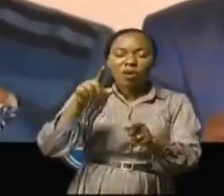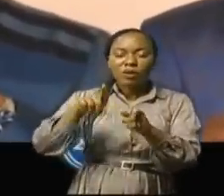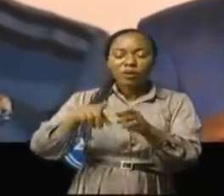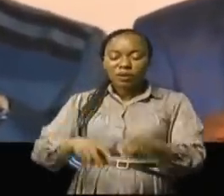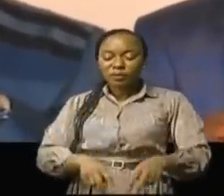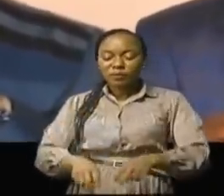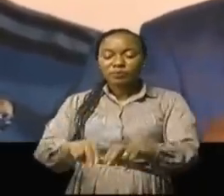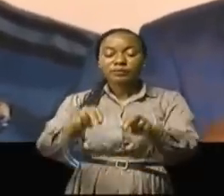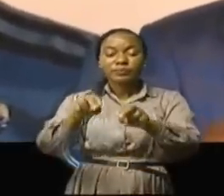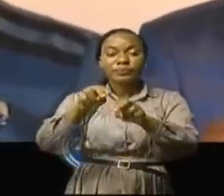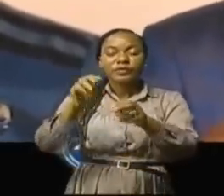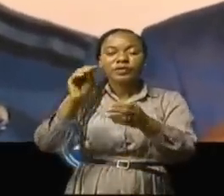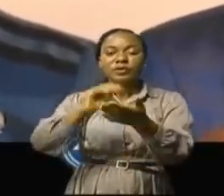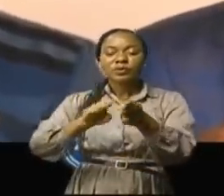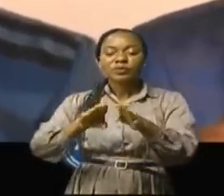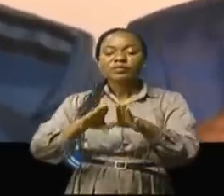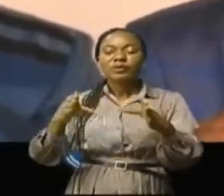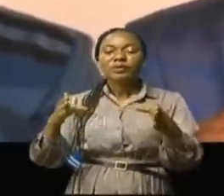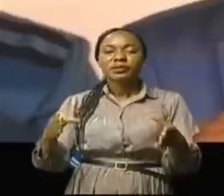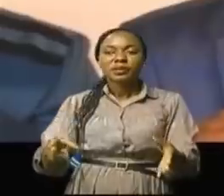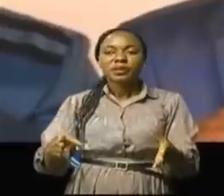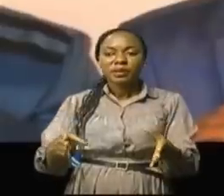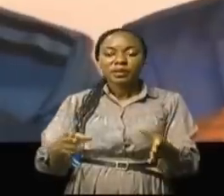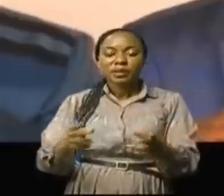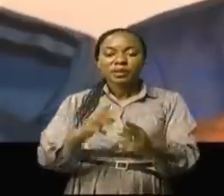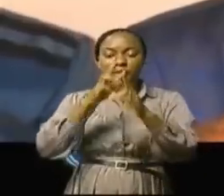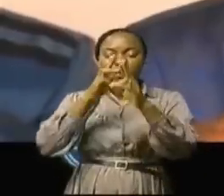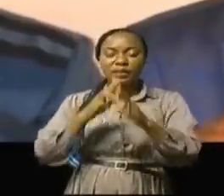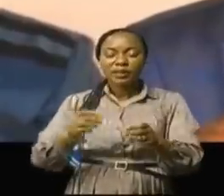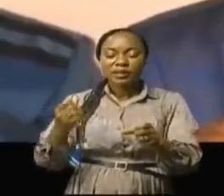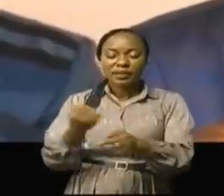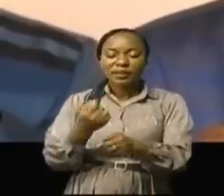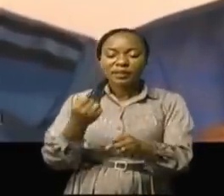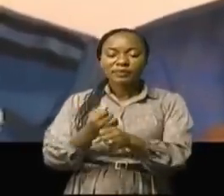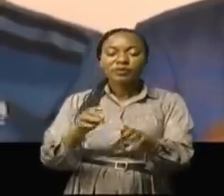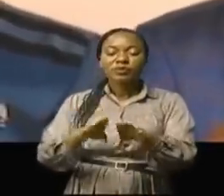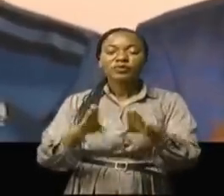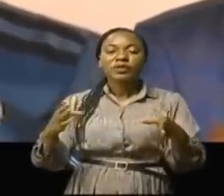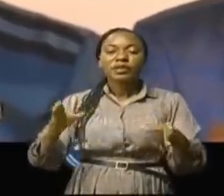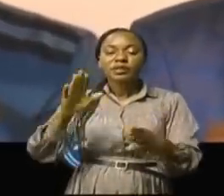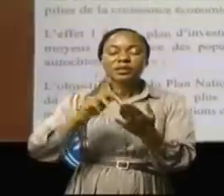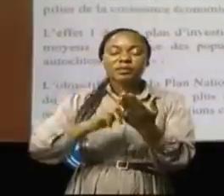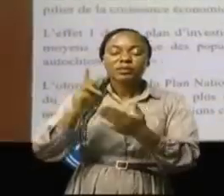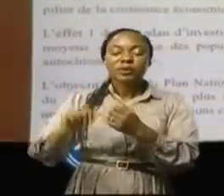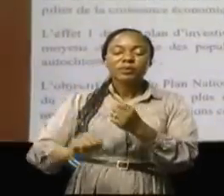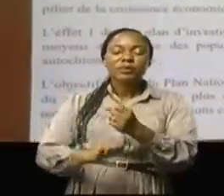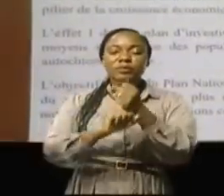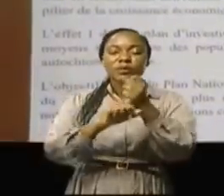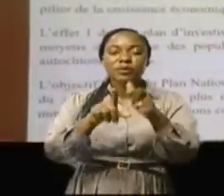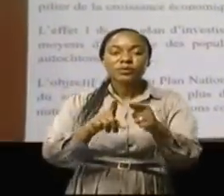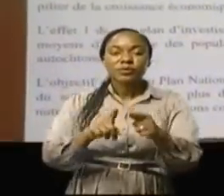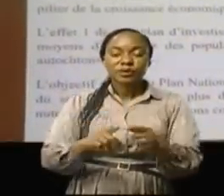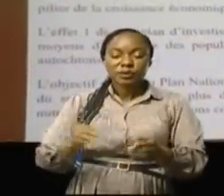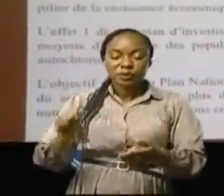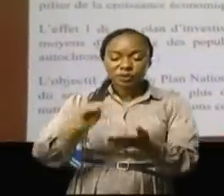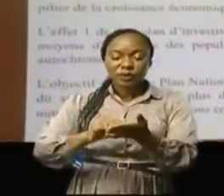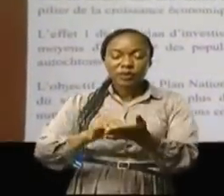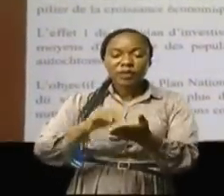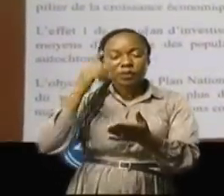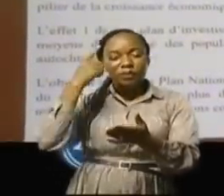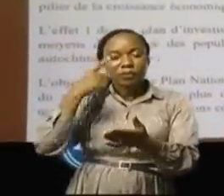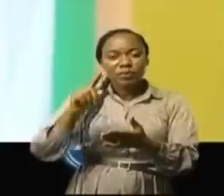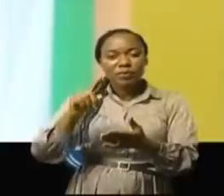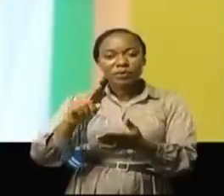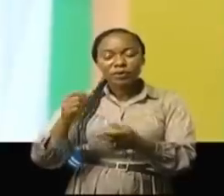procédé ainsi à l'ouverture solennelle des travaux de lancement de ces programmes d'appui. Il s'en est suivi le déroulement des